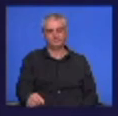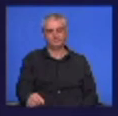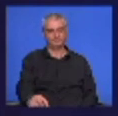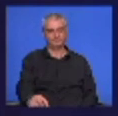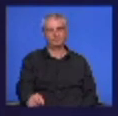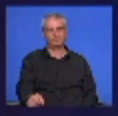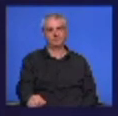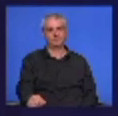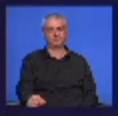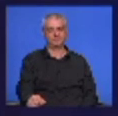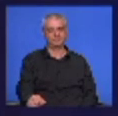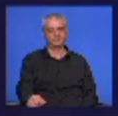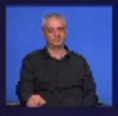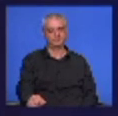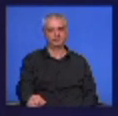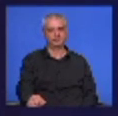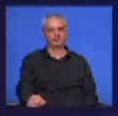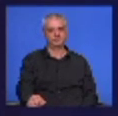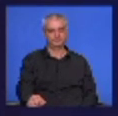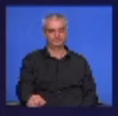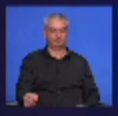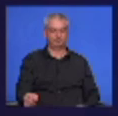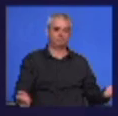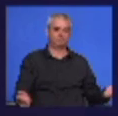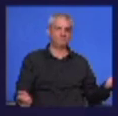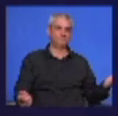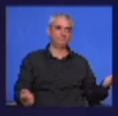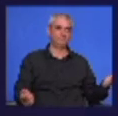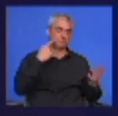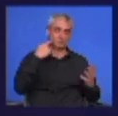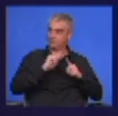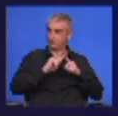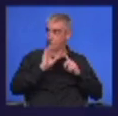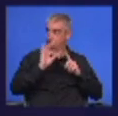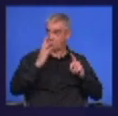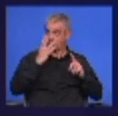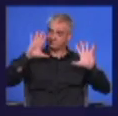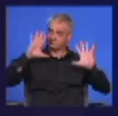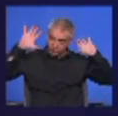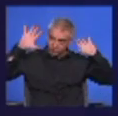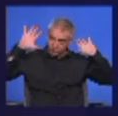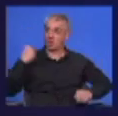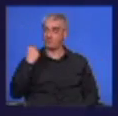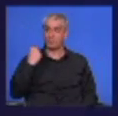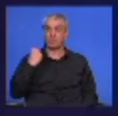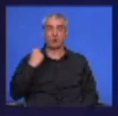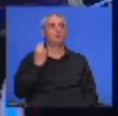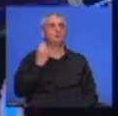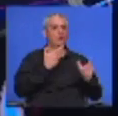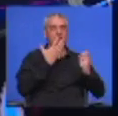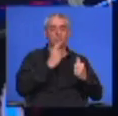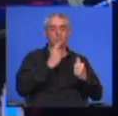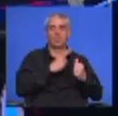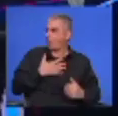מכוונים? אני חושש שיהיה פה... מה, סוג של ניסיון לתפוס את השלטון בכוח? משהו עם נשק חם, או משהו